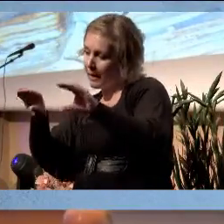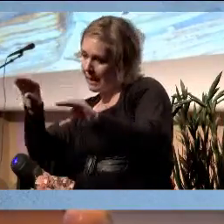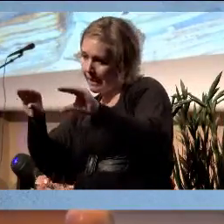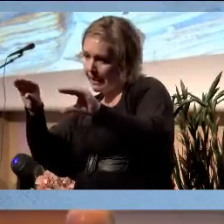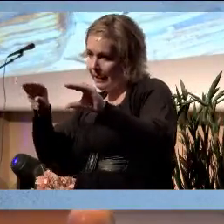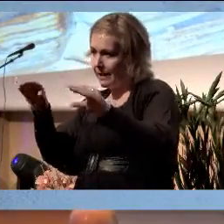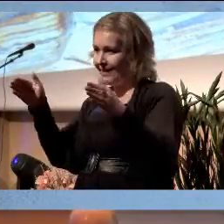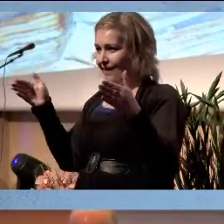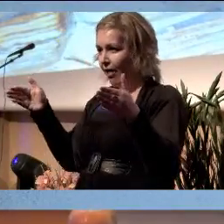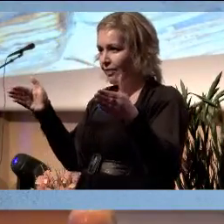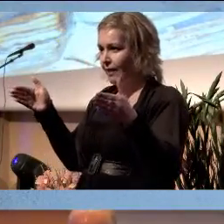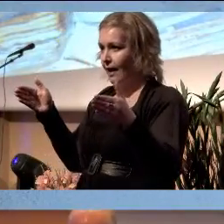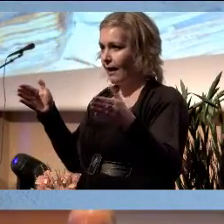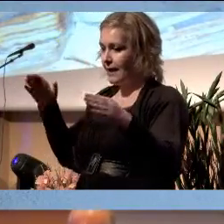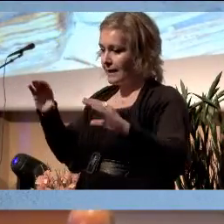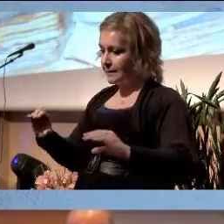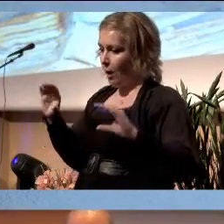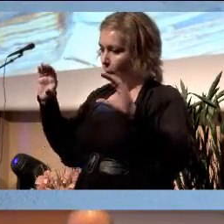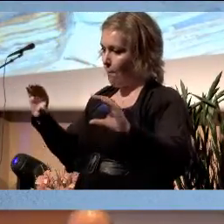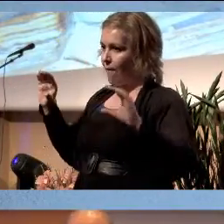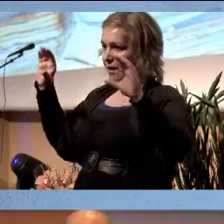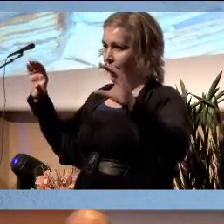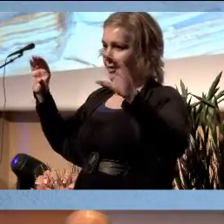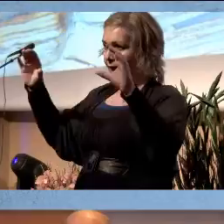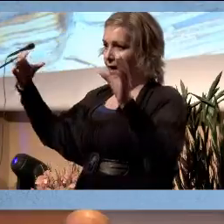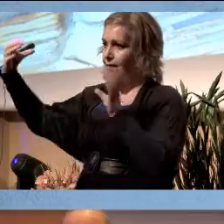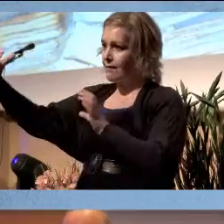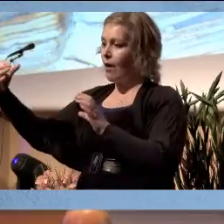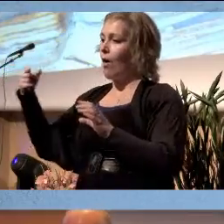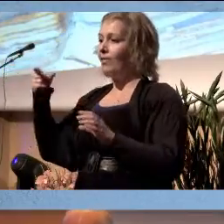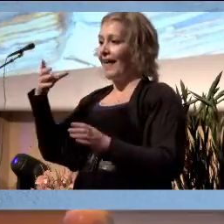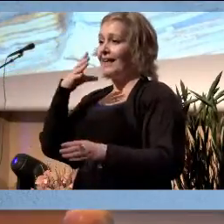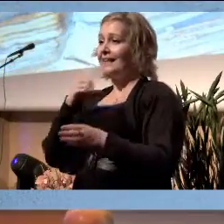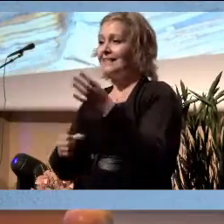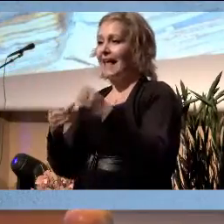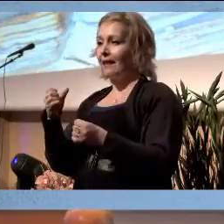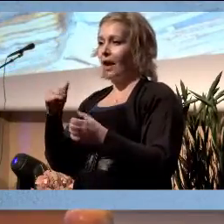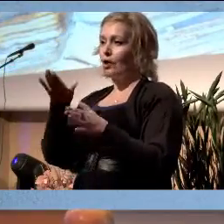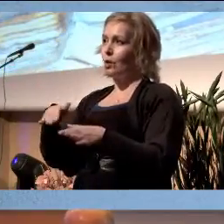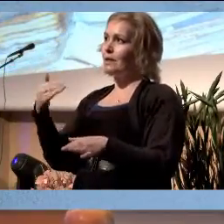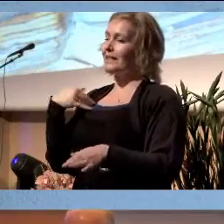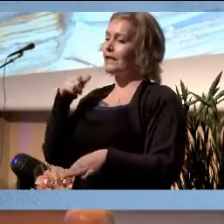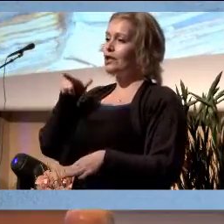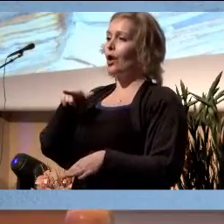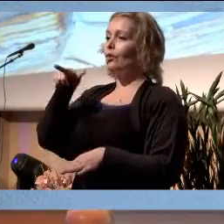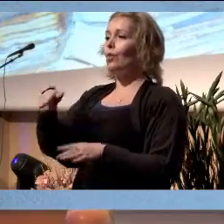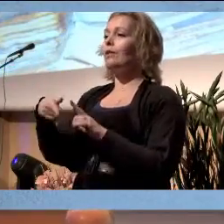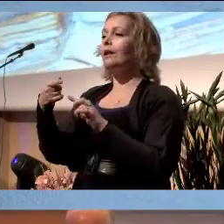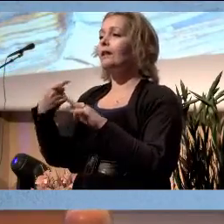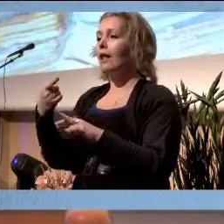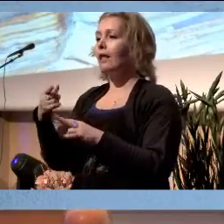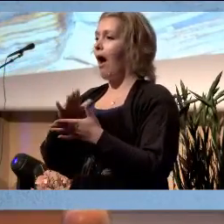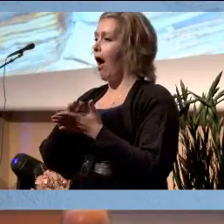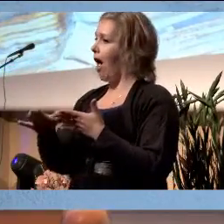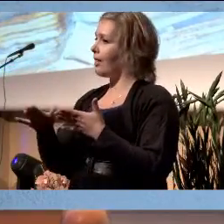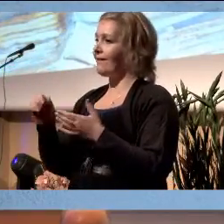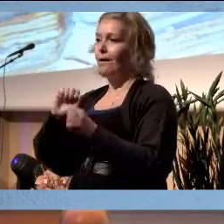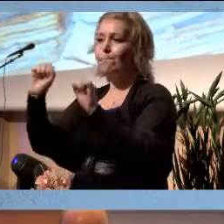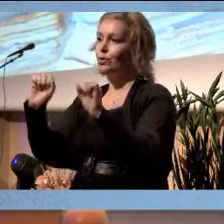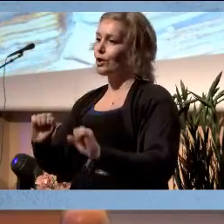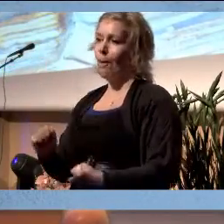sånn I kantene, legge dem på hverandre. Denne sæter har stått siden 1700-tallet, aldri vært pusset